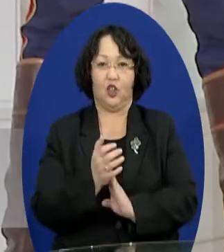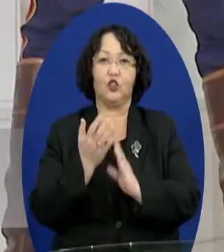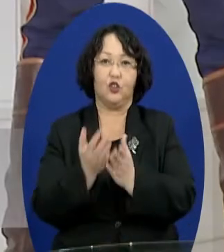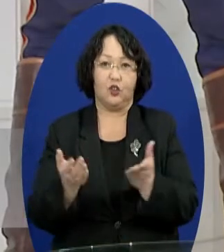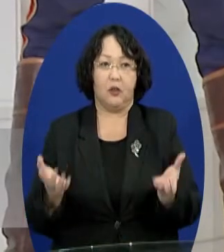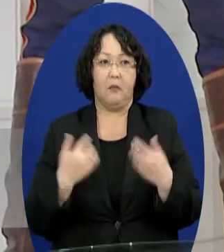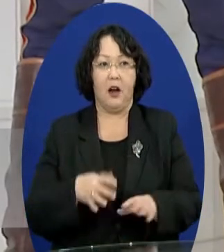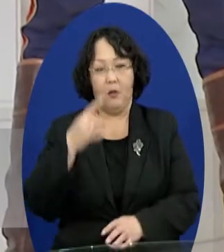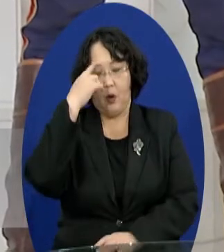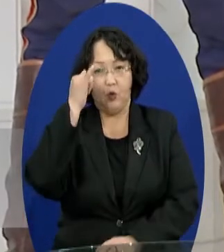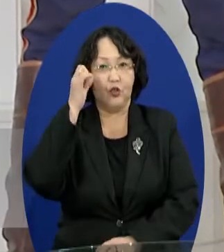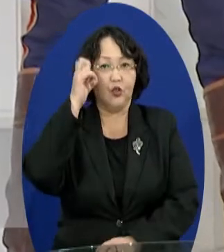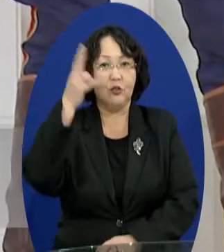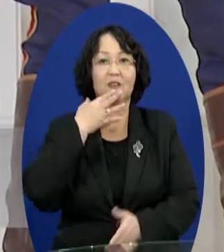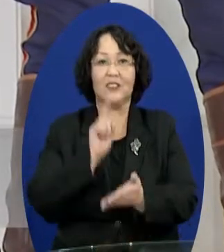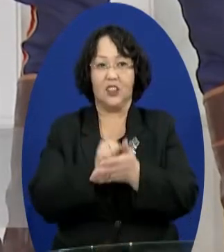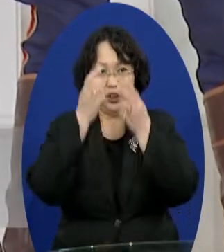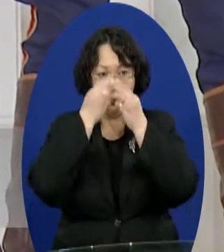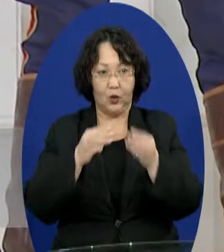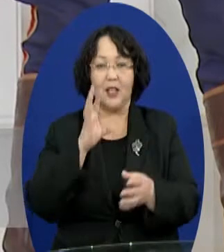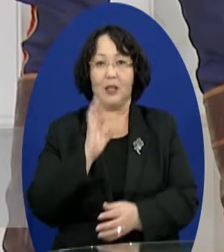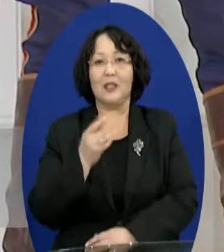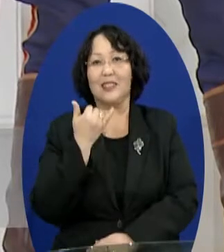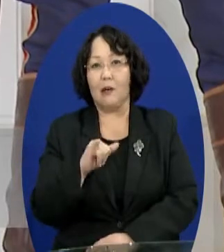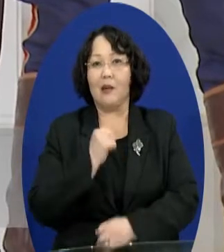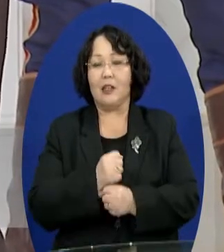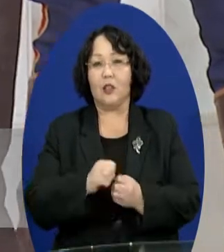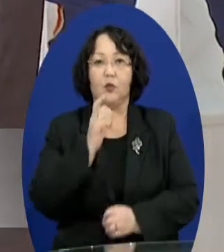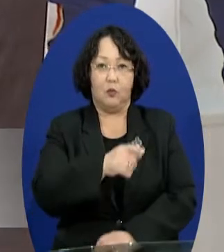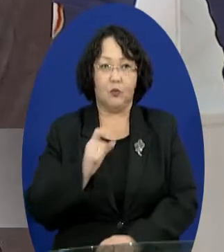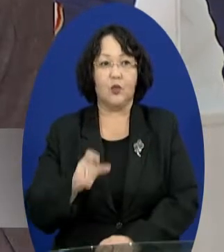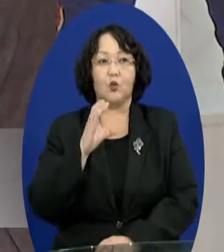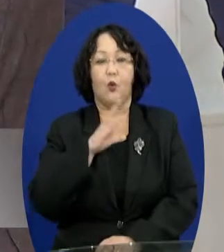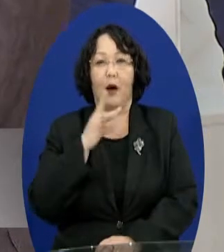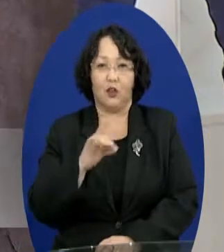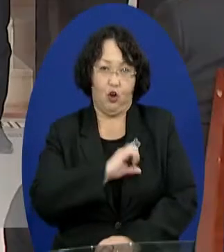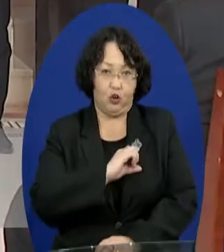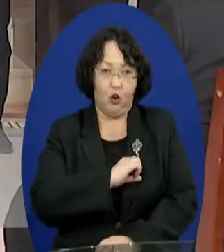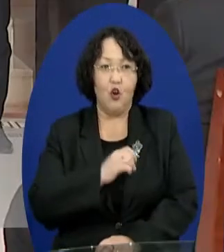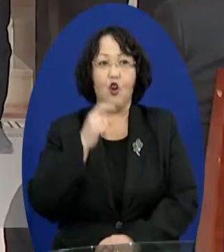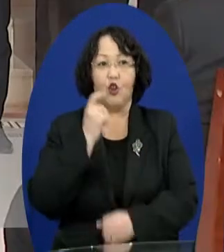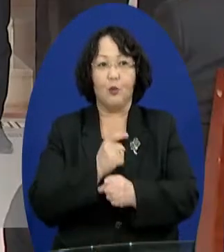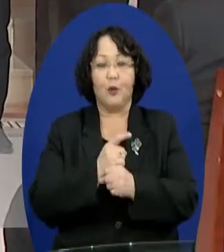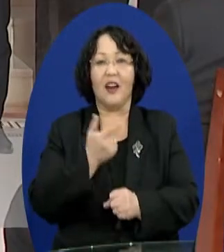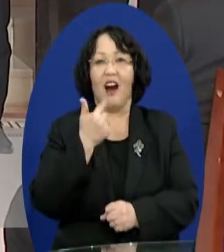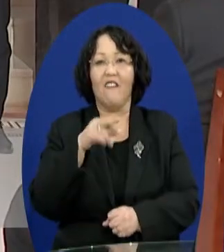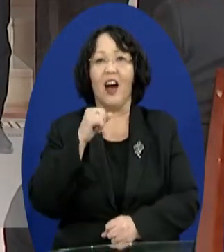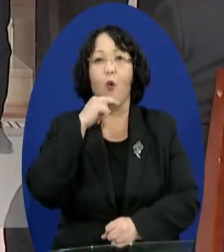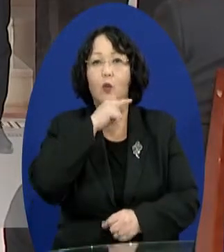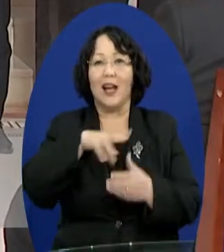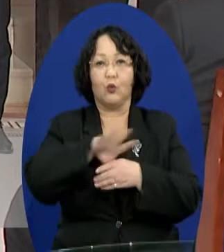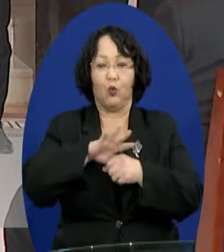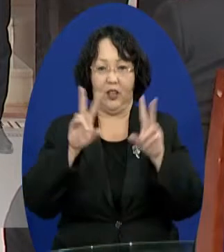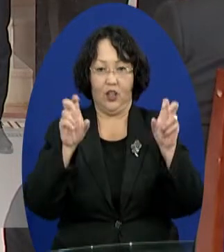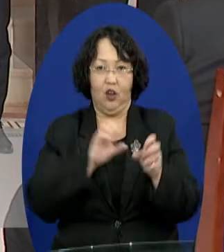улсын эрхлэгчийн зарилгаар шинжлэх ухааны салбарын зарим ажилтныг скватри одон хөдөлмөрийн гавьяаны улаан түгийн одон болон алтан